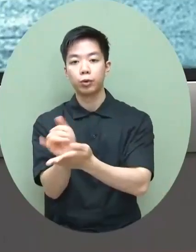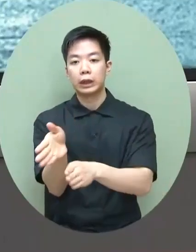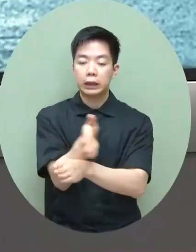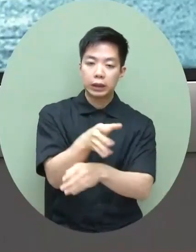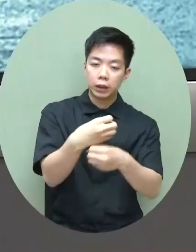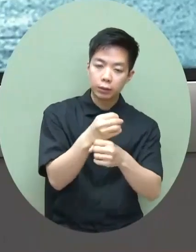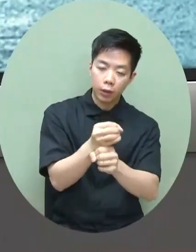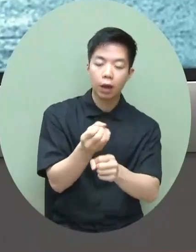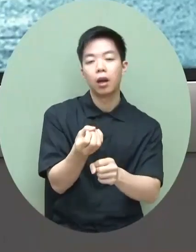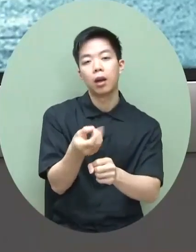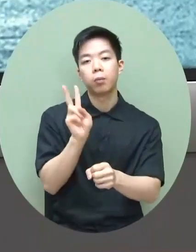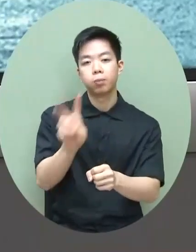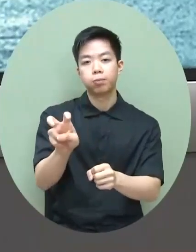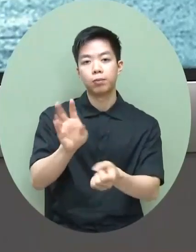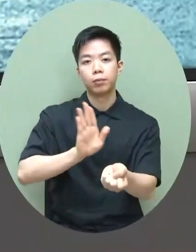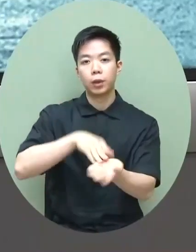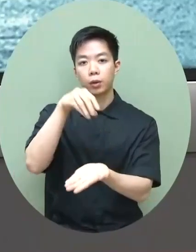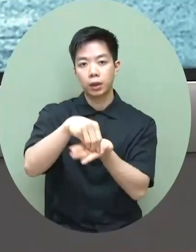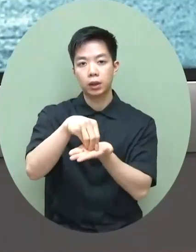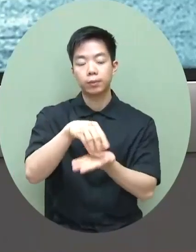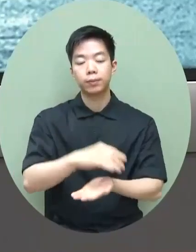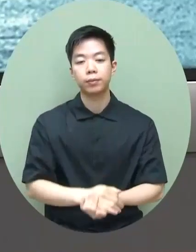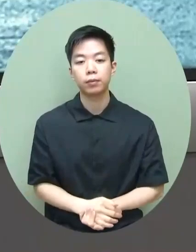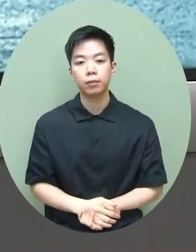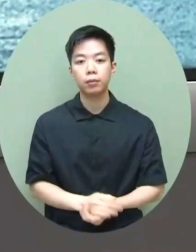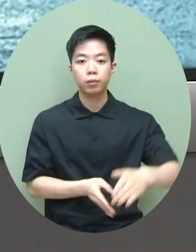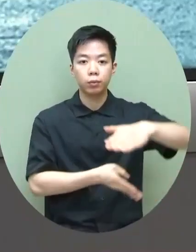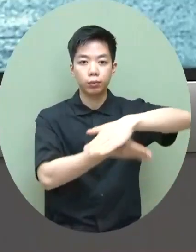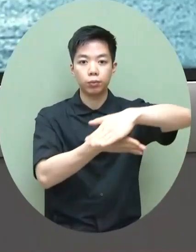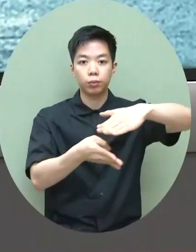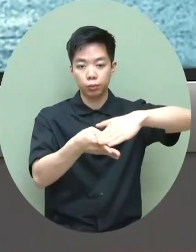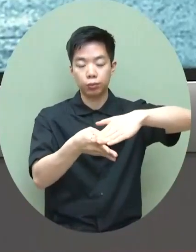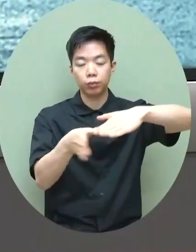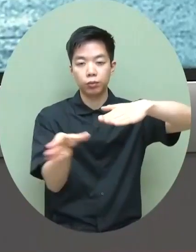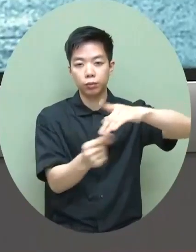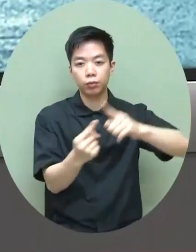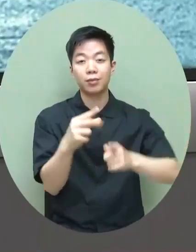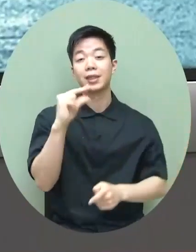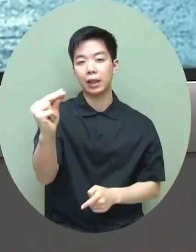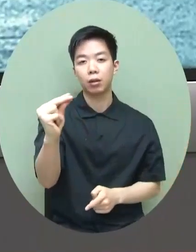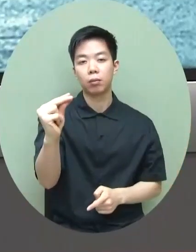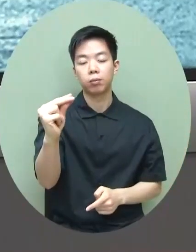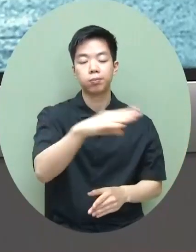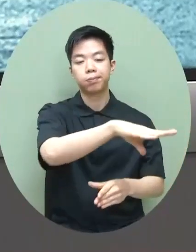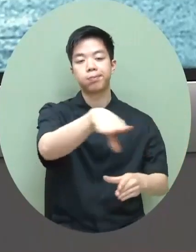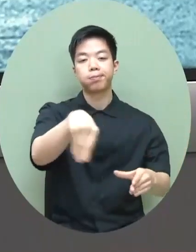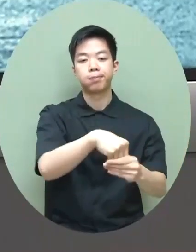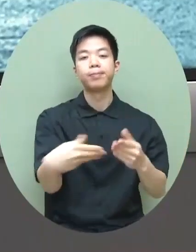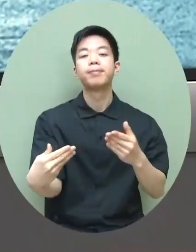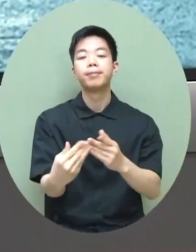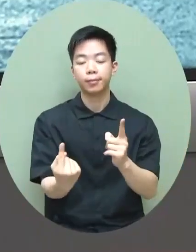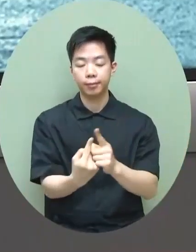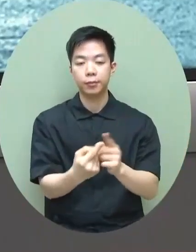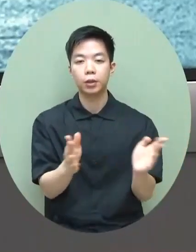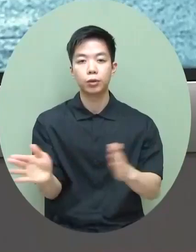診，7名同房的病人就被列為這個密切接觸者。在員工方面，至今